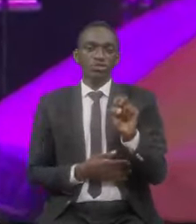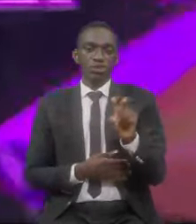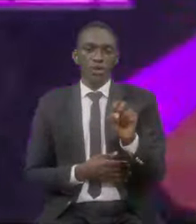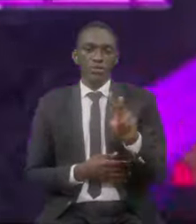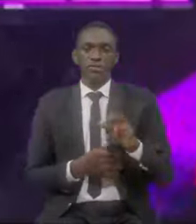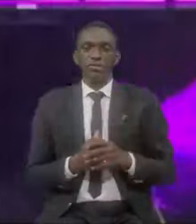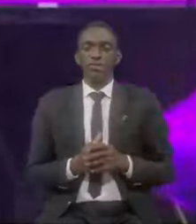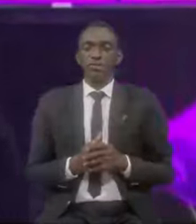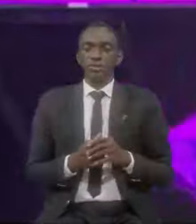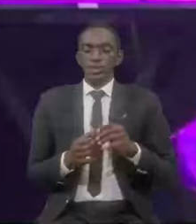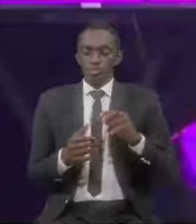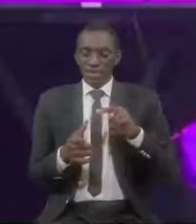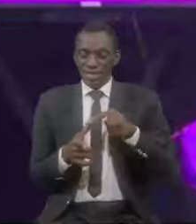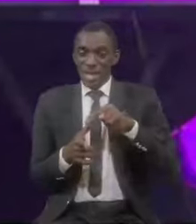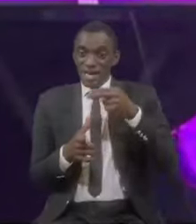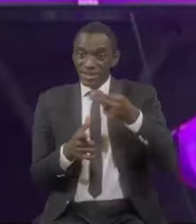12.